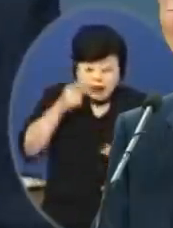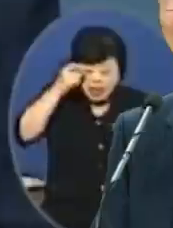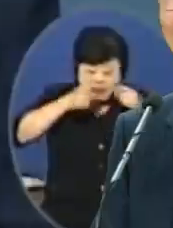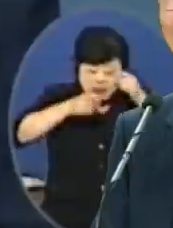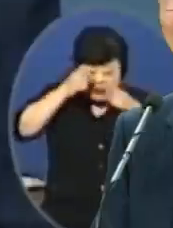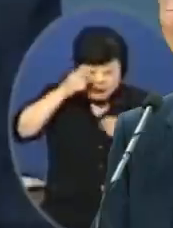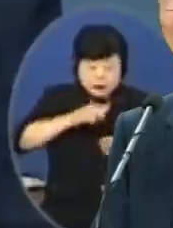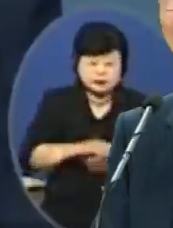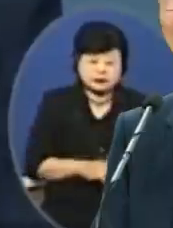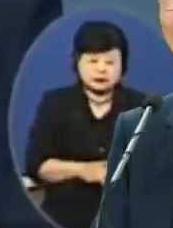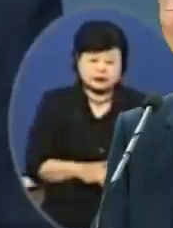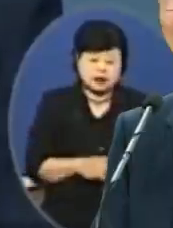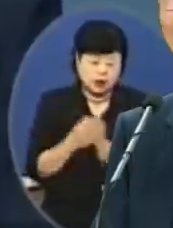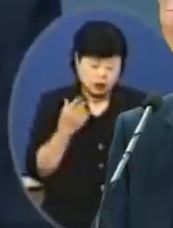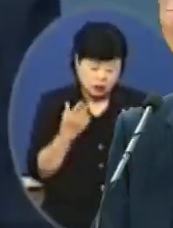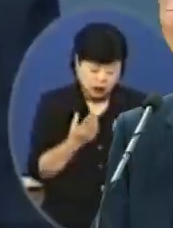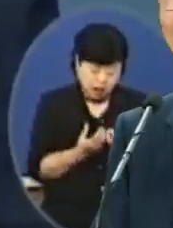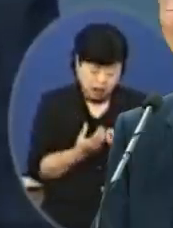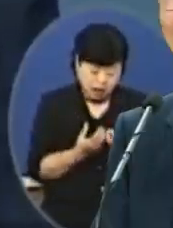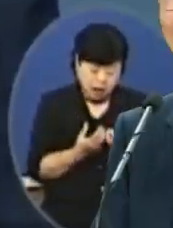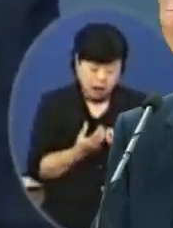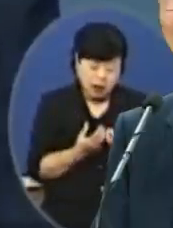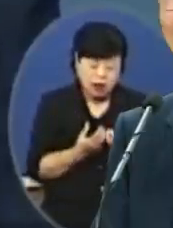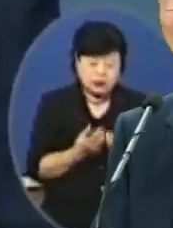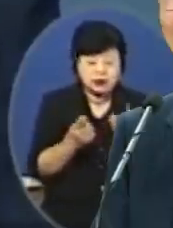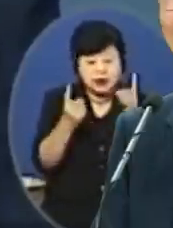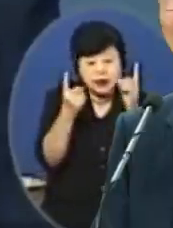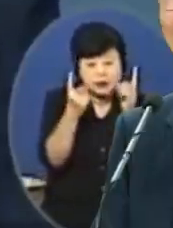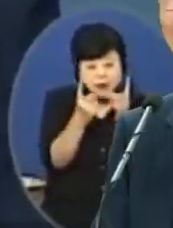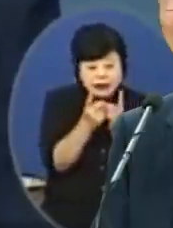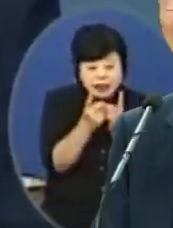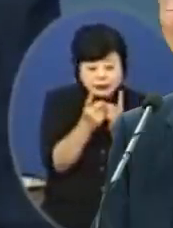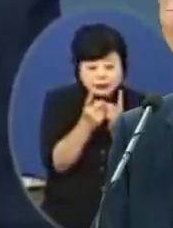슬픔이 많습니다. 만나는